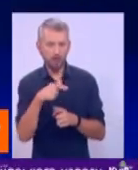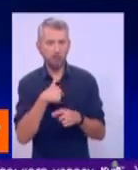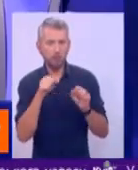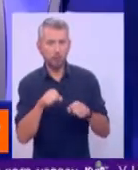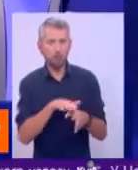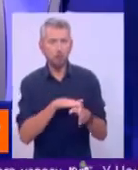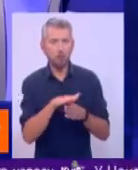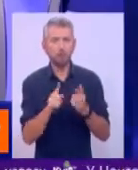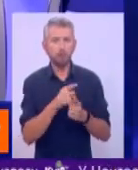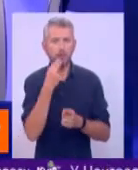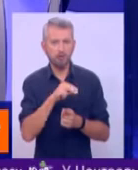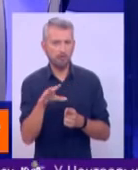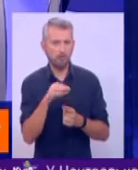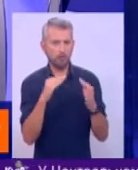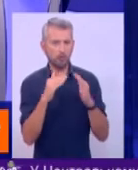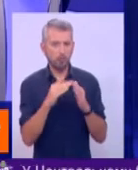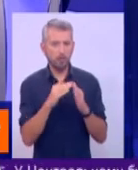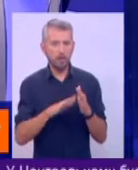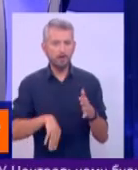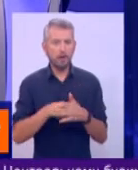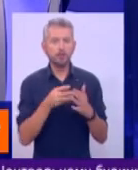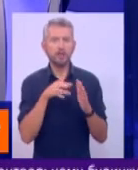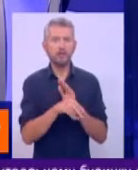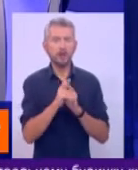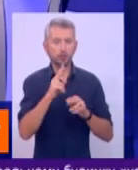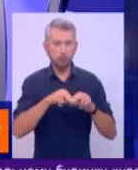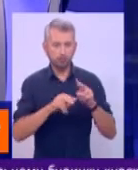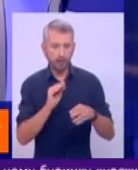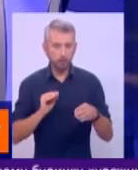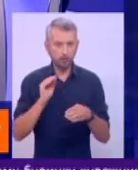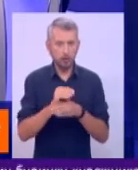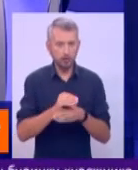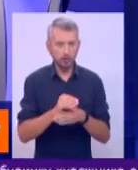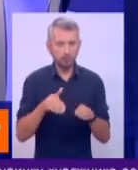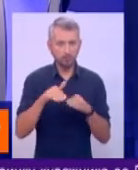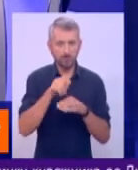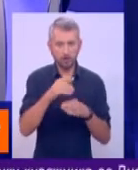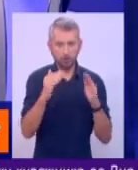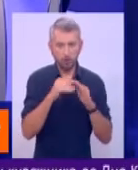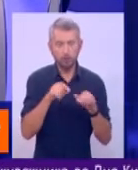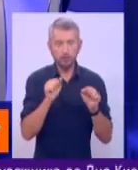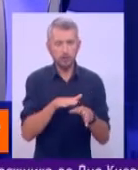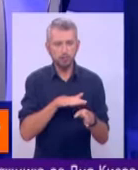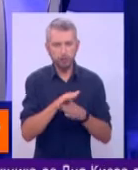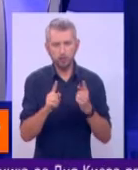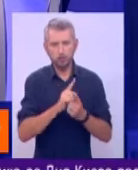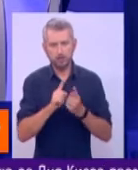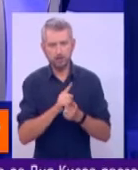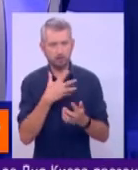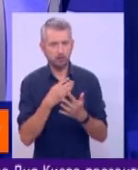полностью модернизировать весь дом. За счет инвестора, который надстроит верх вашего дома, вы можете полностью модернизировать ваш